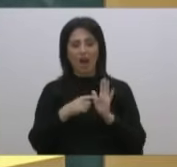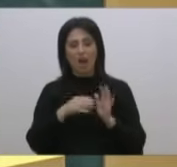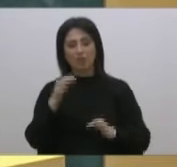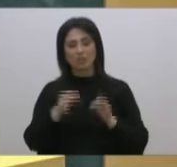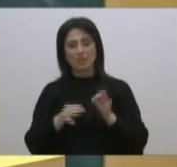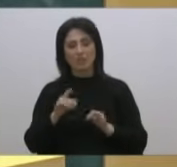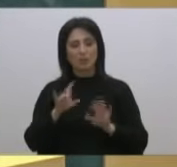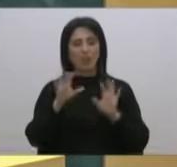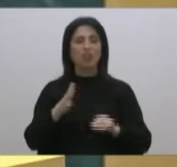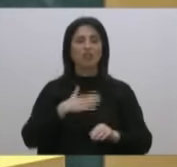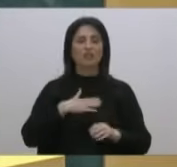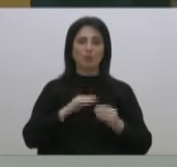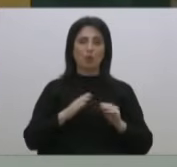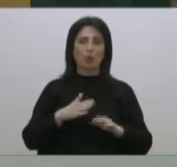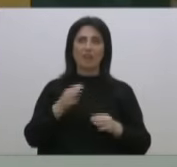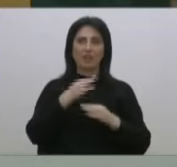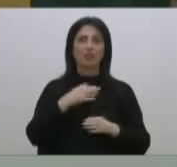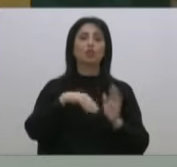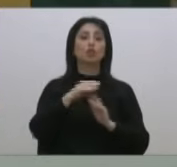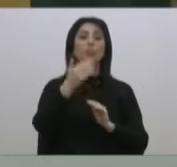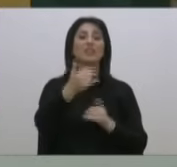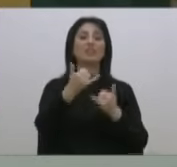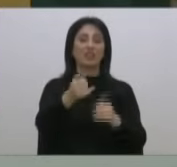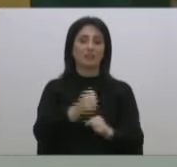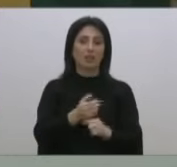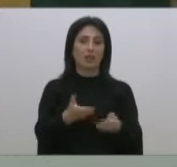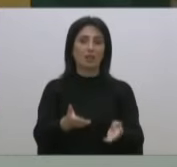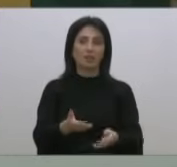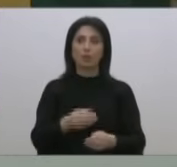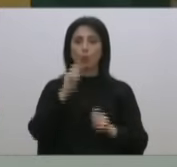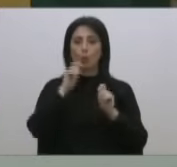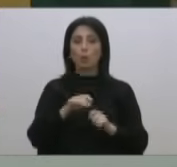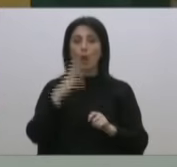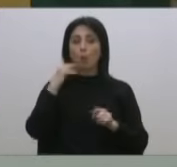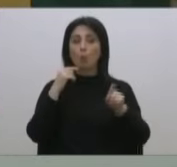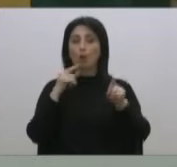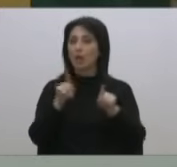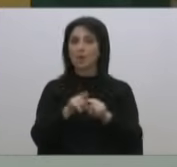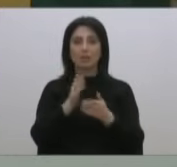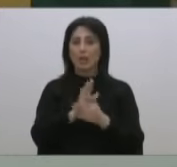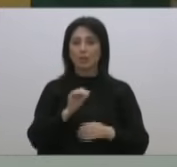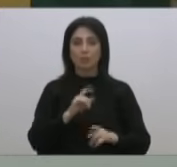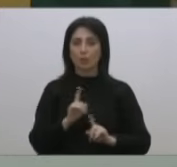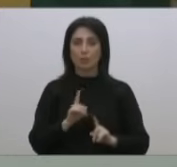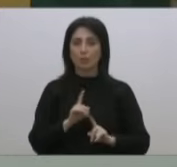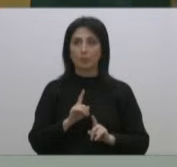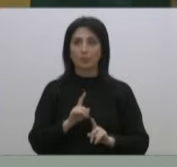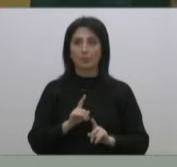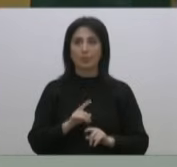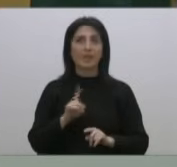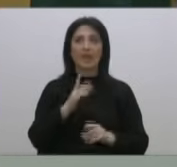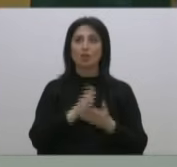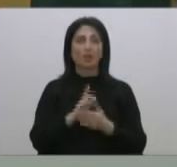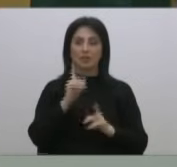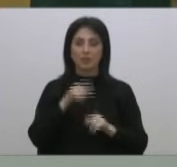გვაქვს სასამართლოსთან თუ რამე, ეს ჩვენი პრობლემა არ და გვეთქვია, რომ ჯობია თქვენთვის ეს გააკეთოთ. უკრაინასთან და მოლდოვასთან ასე არ არის, მეგობრებო.